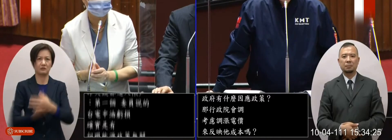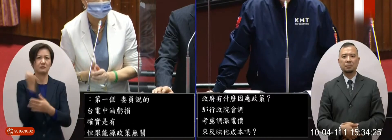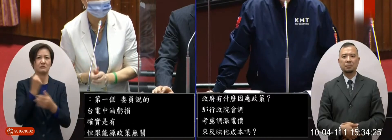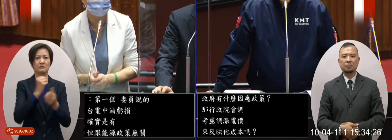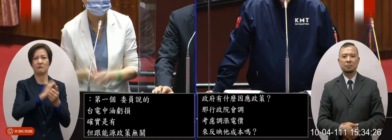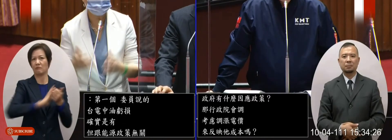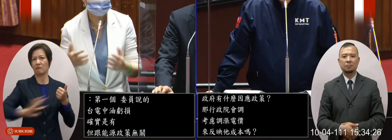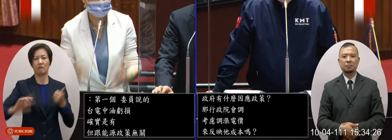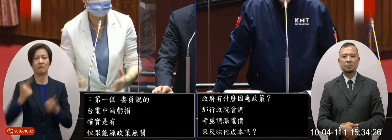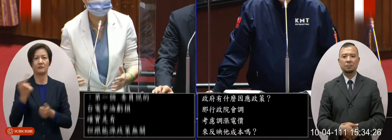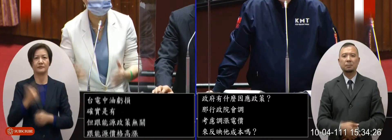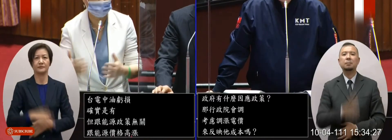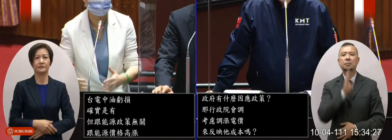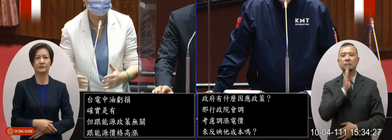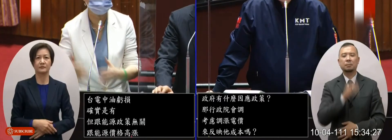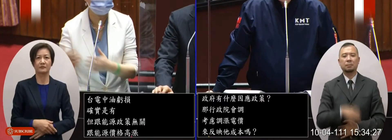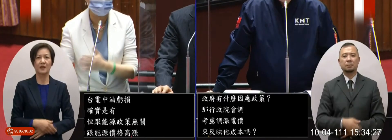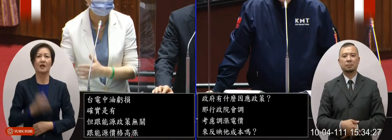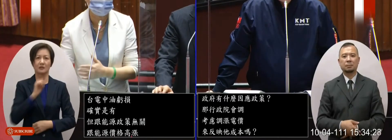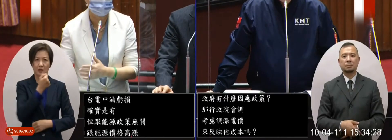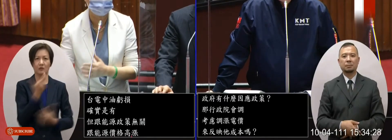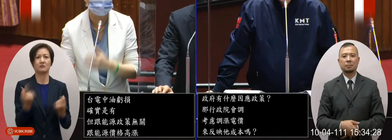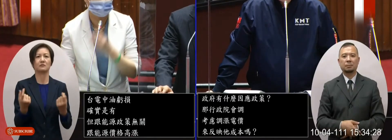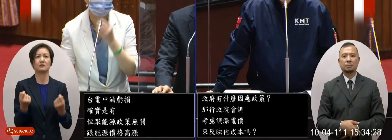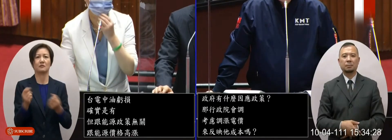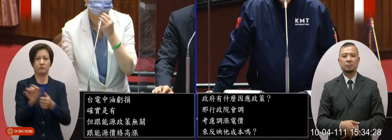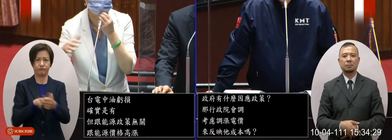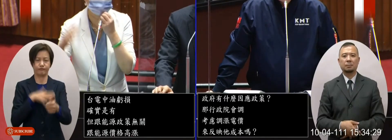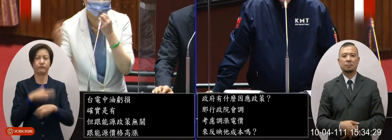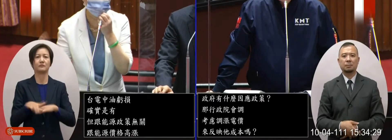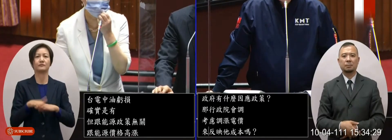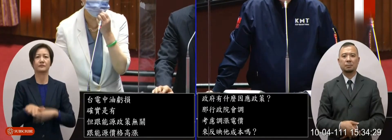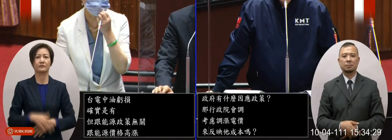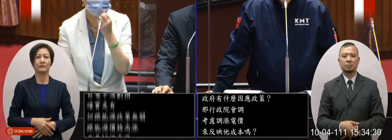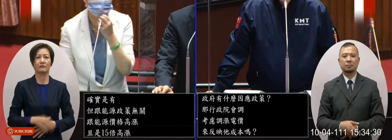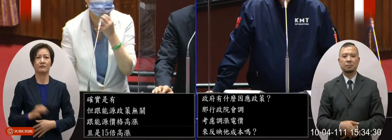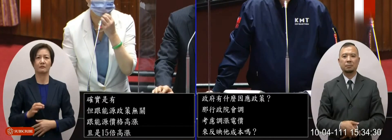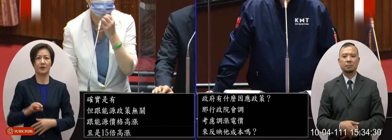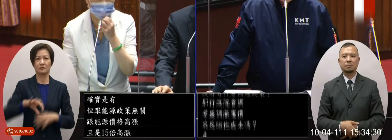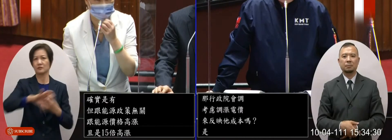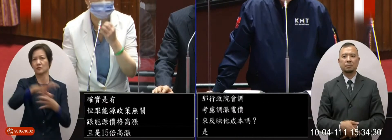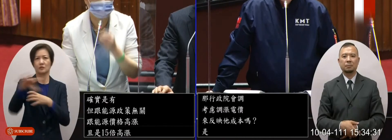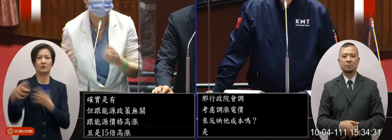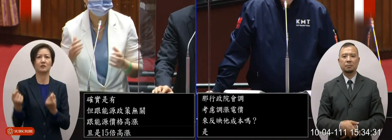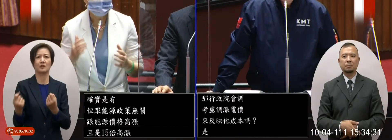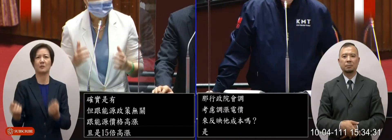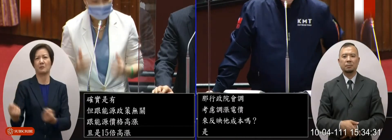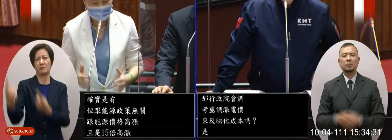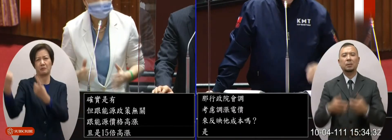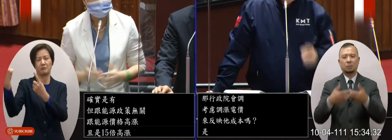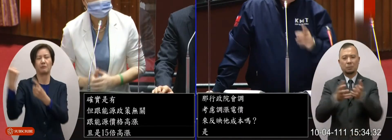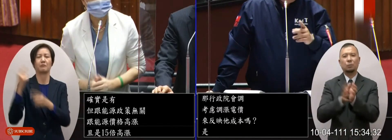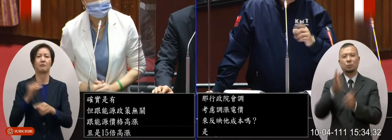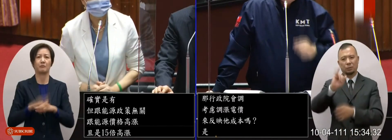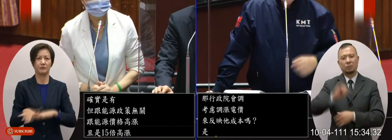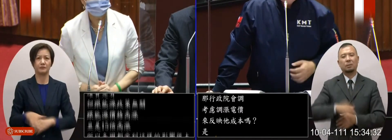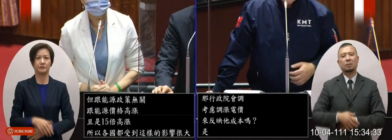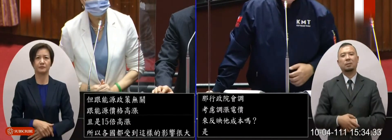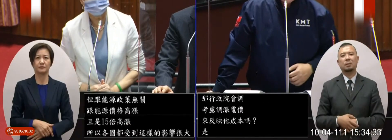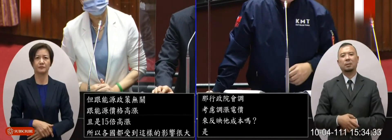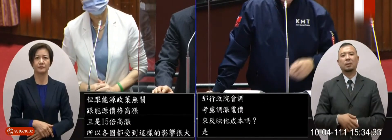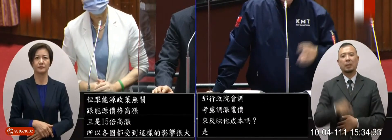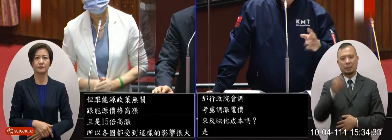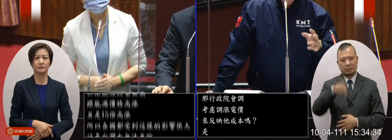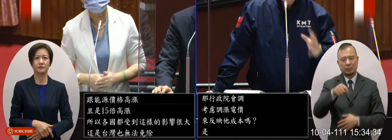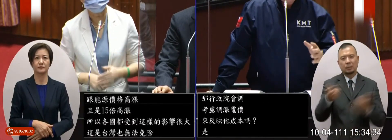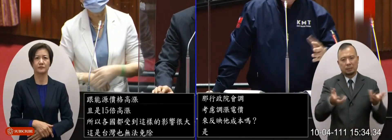响很大。那这是台湾也没有办法免除，因为全球都是涨这么高，这是第一个。 部长，这个就要请教院